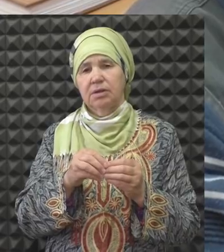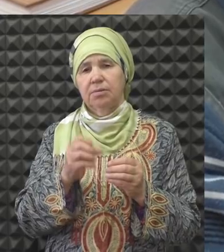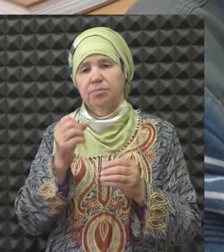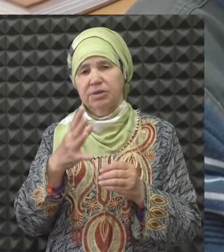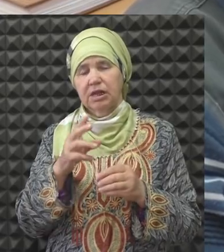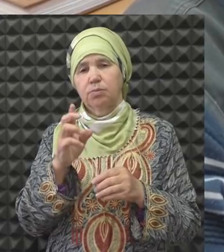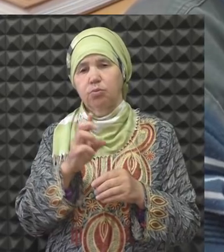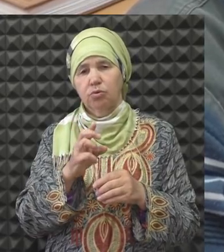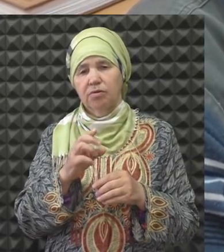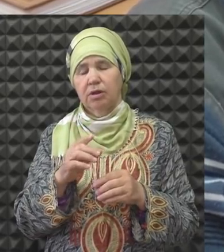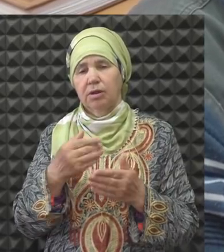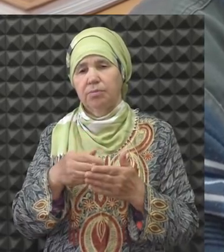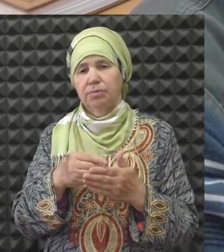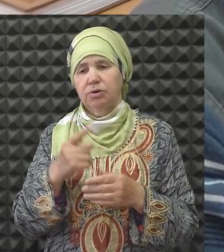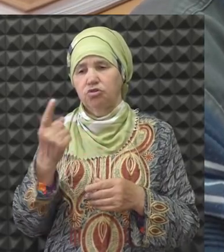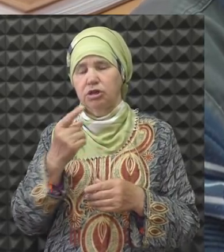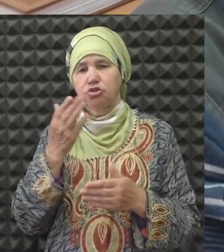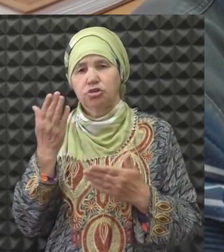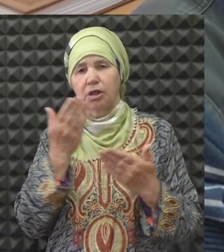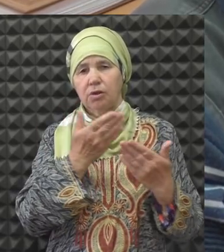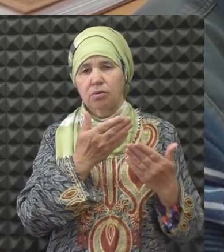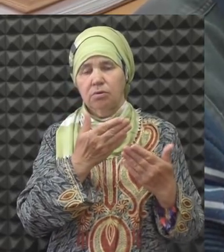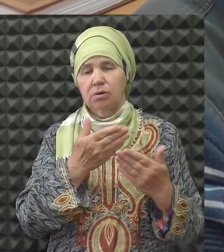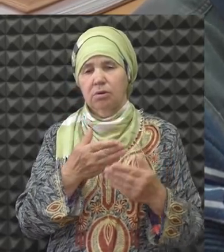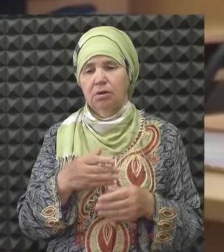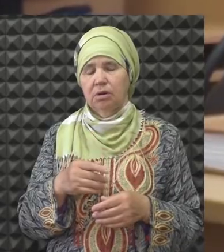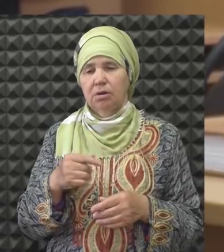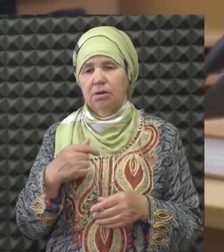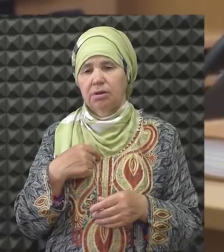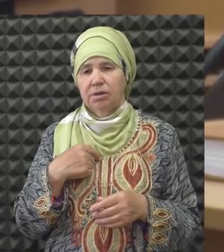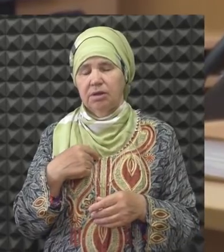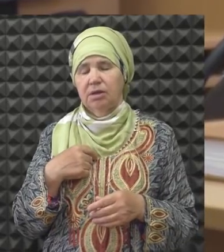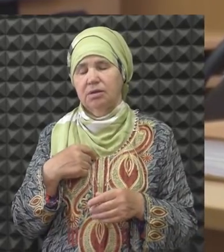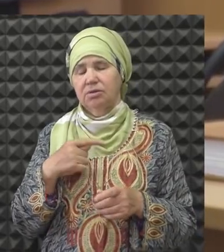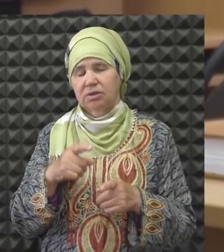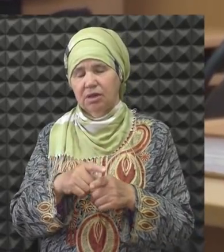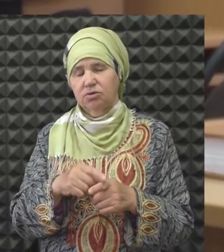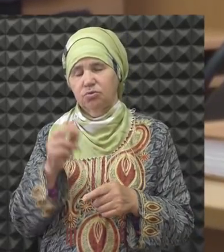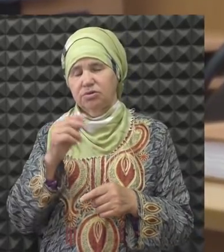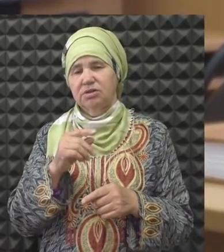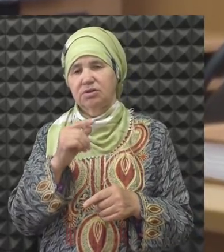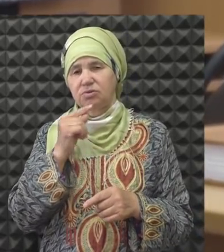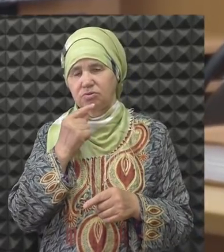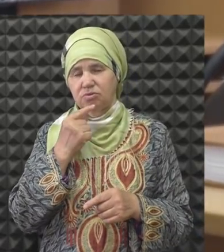там 15 букв, примерно сейчас уходит. Было трудно, теперь...